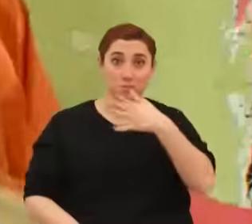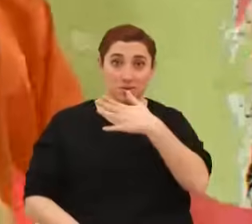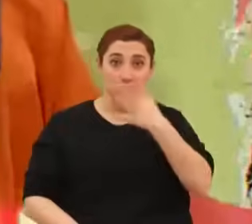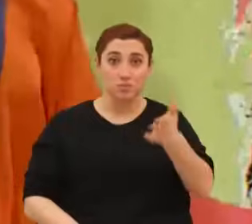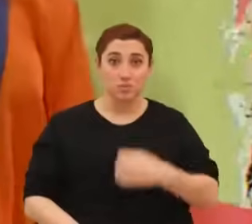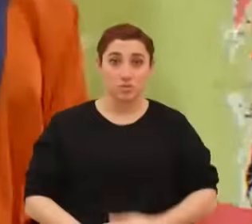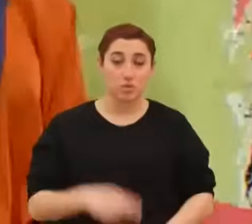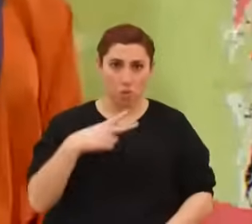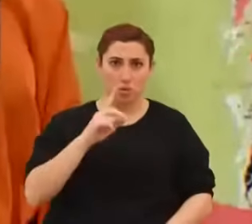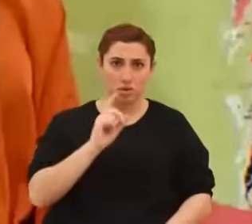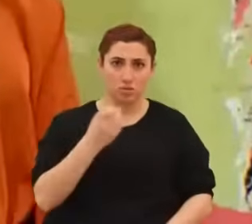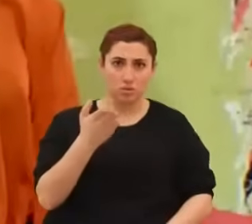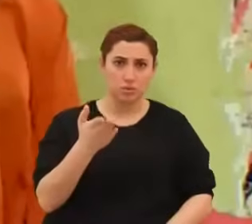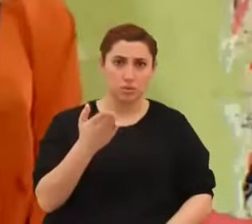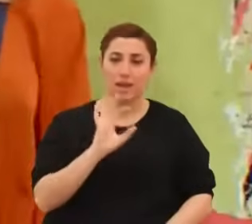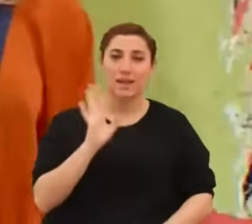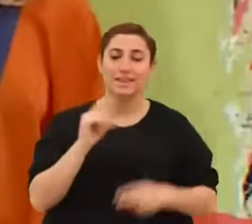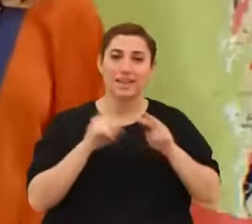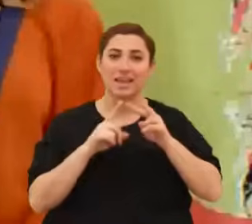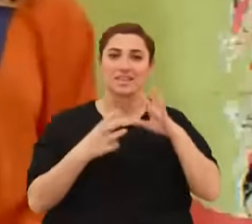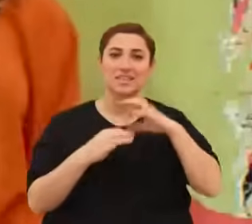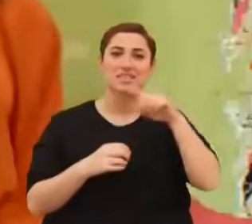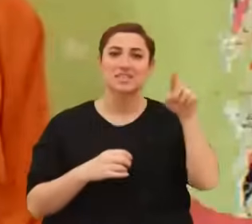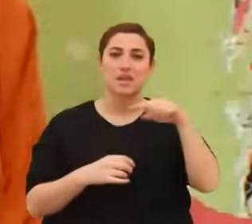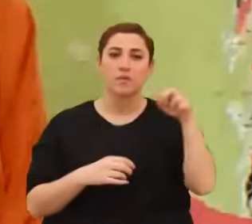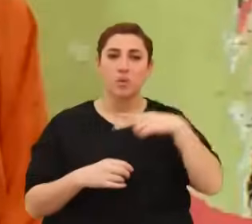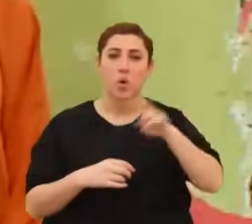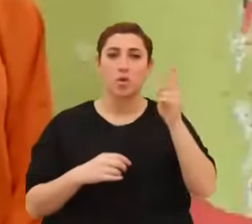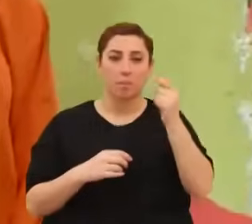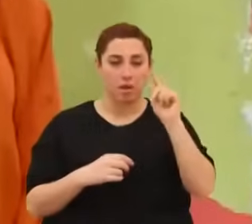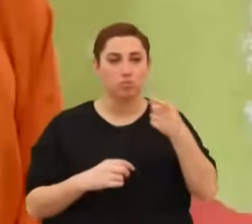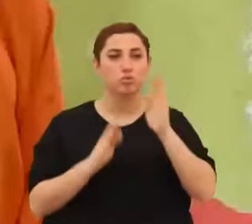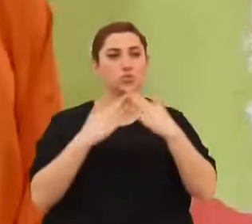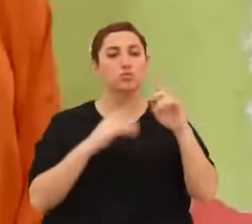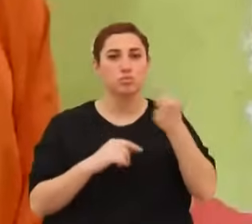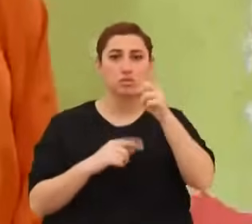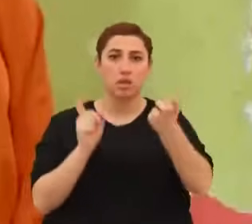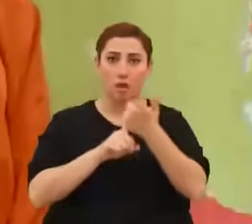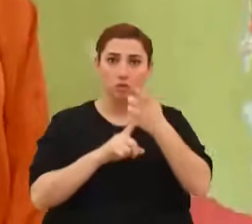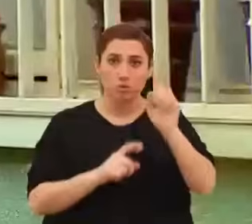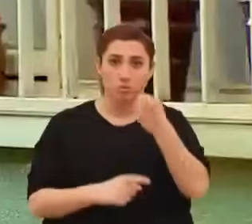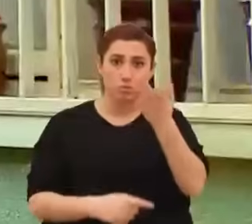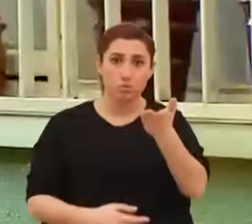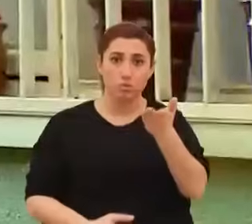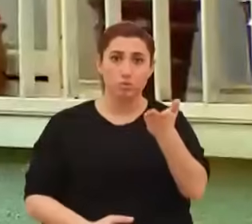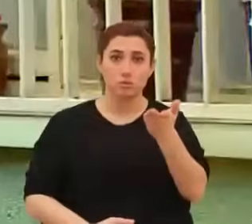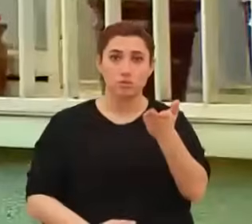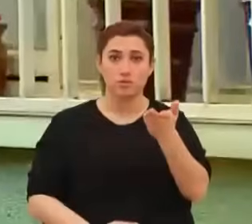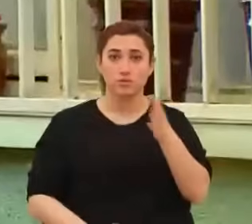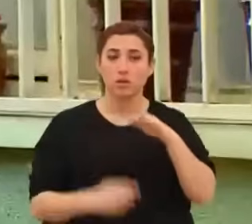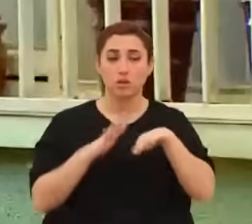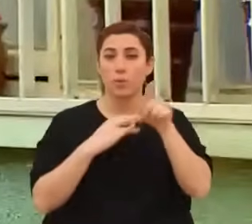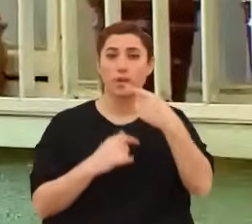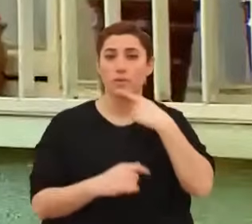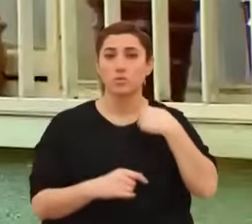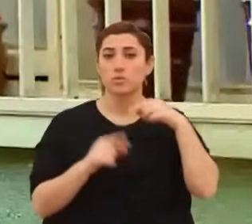musunuz? Yolda mı buldun? Hayır Niyazi, yani insan yolda para bulur, cüzdan bulur falan, sen tavuk mu buldun? Niye